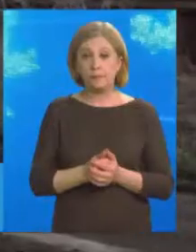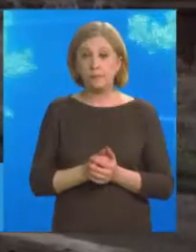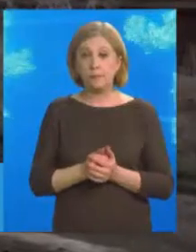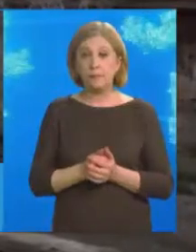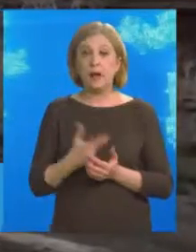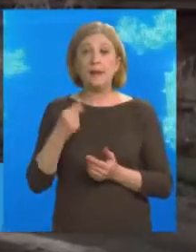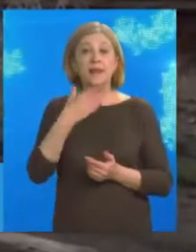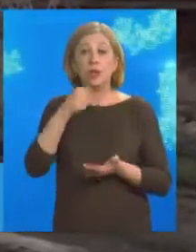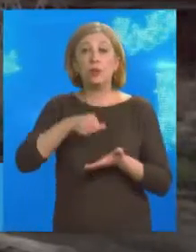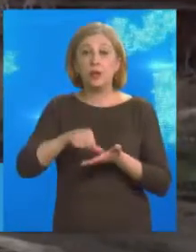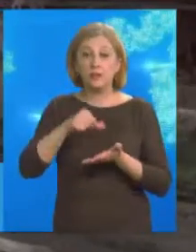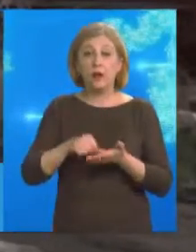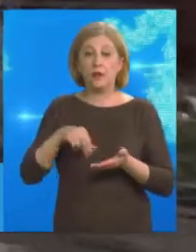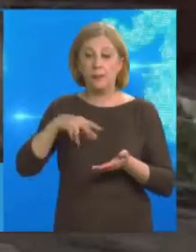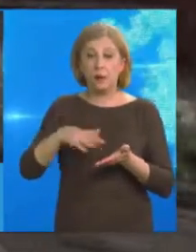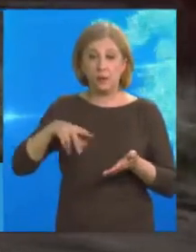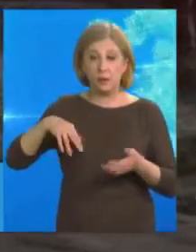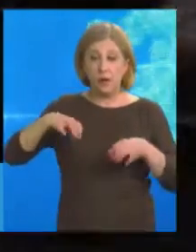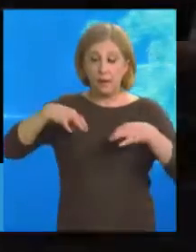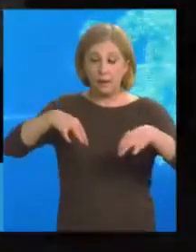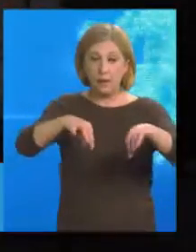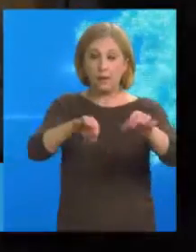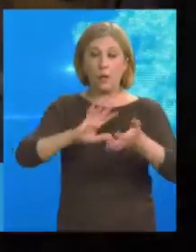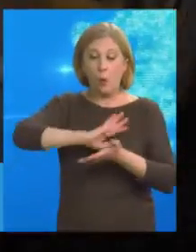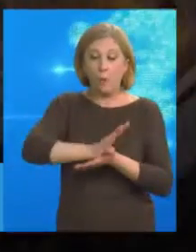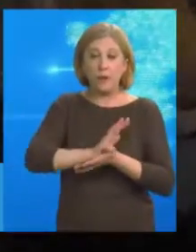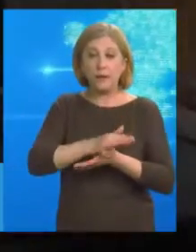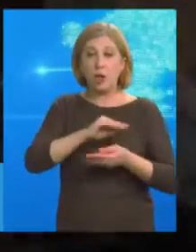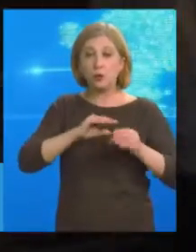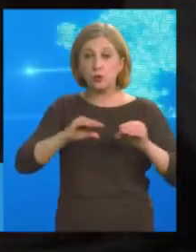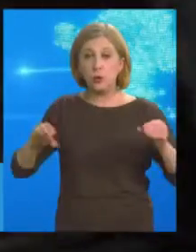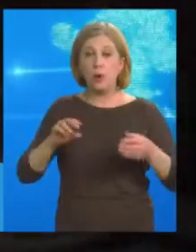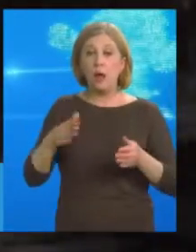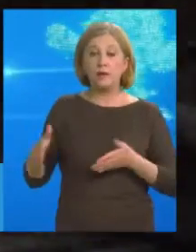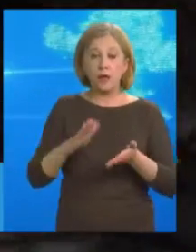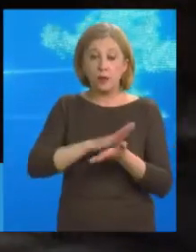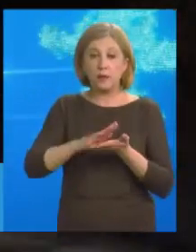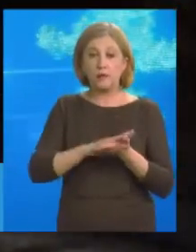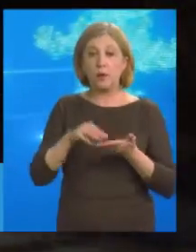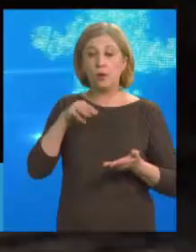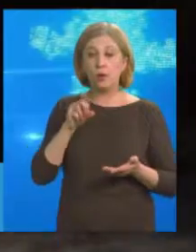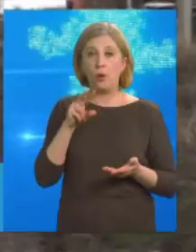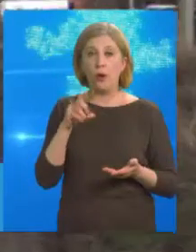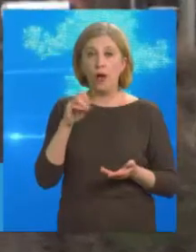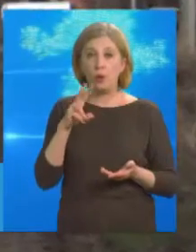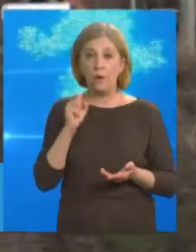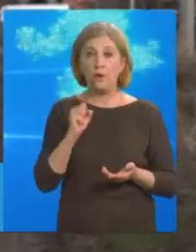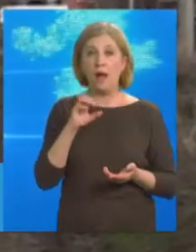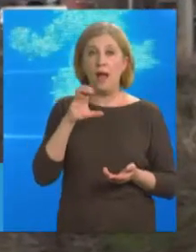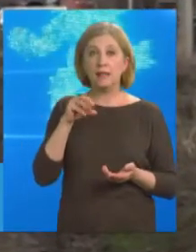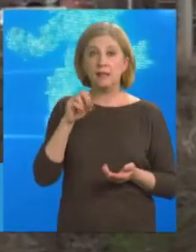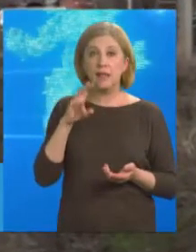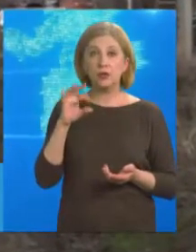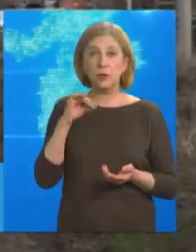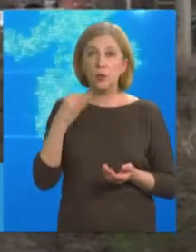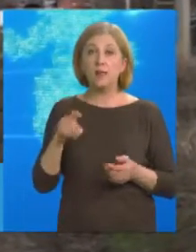Где нет асфальта, проходит грейдер. Рабочие уплотняют верхний слой. Дороги разровняли в поселках Токаревка, Жиркомбинат, Станционный.